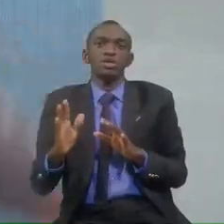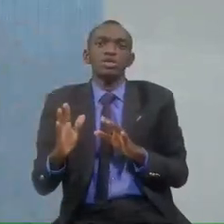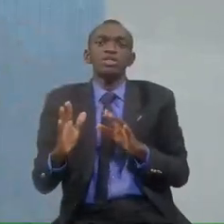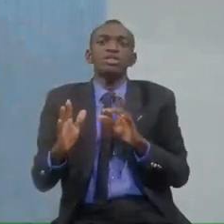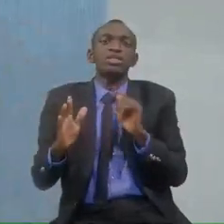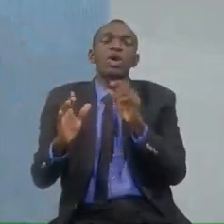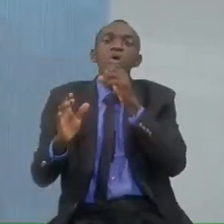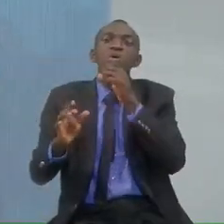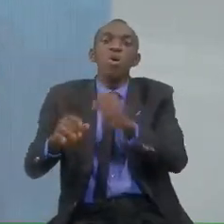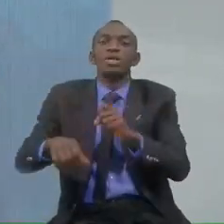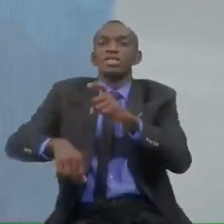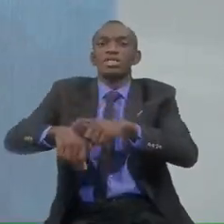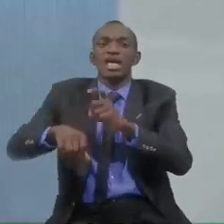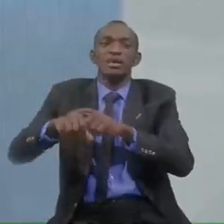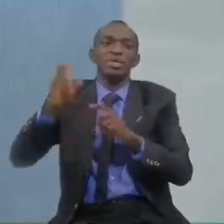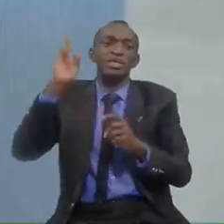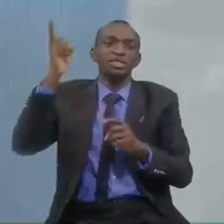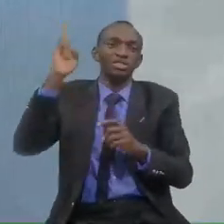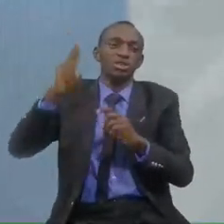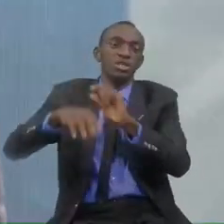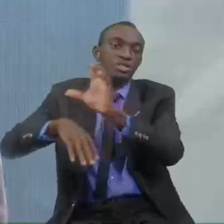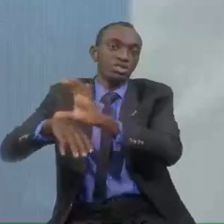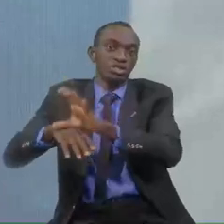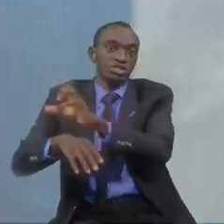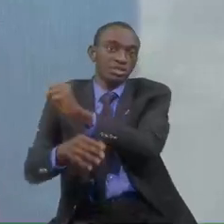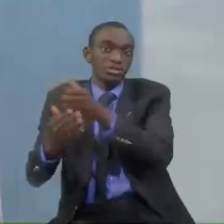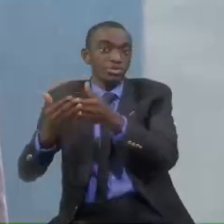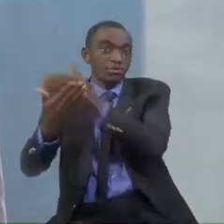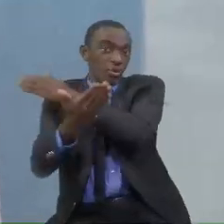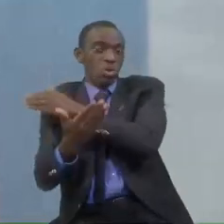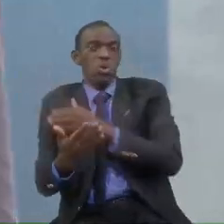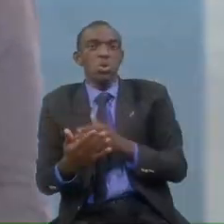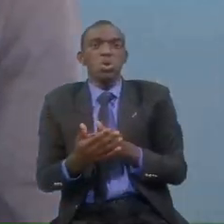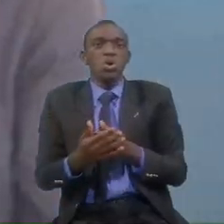Ils ont plus peur du diable que